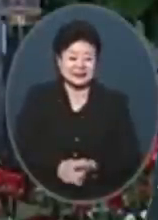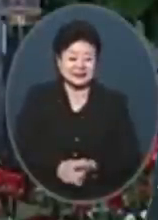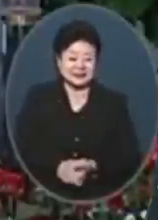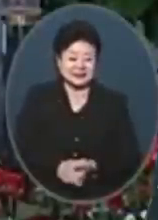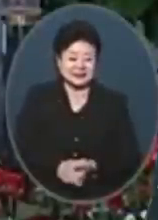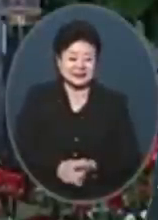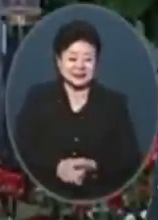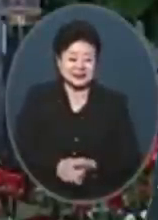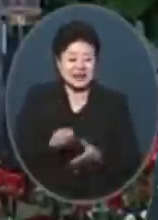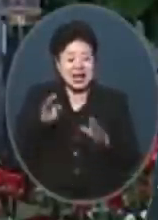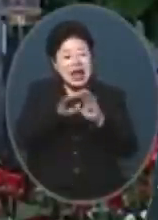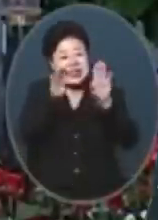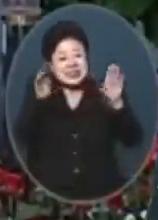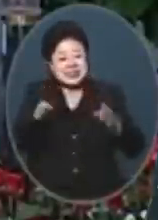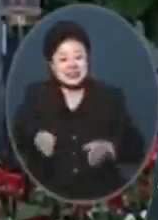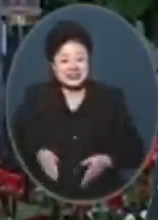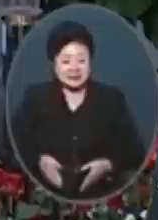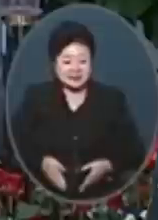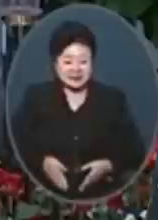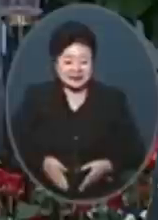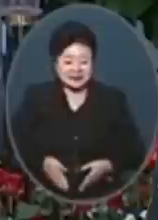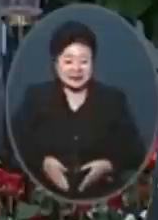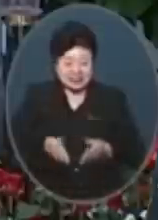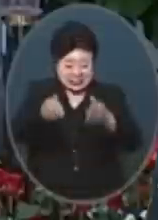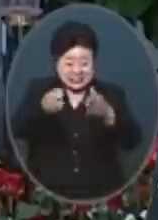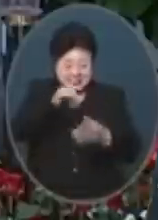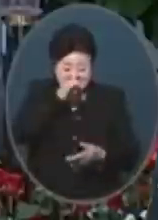바로 하늘길이 있는데 하늘길이 무엇이냐? 기도입니다.